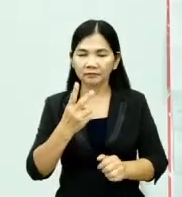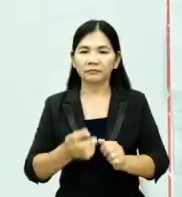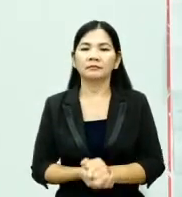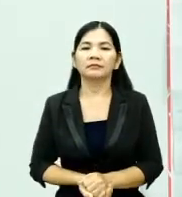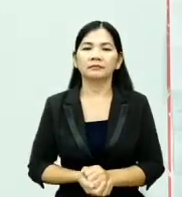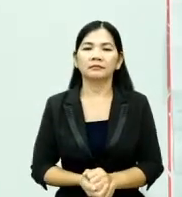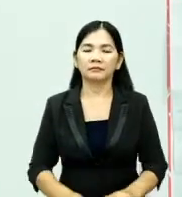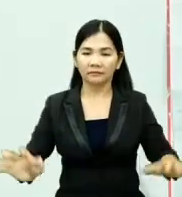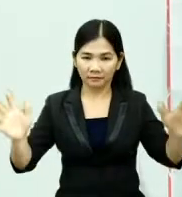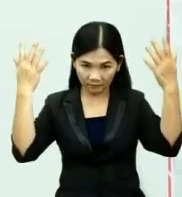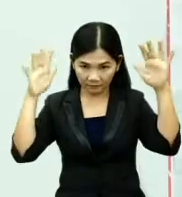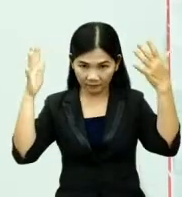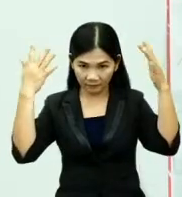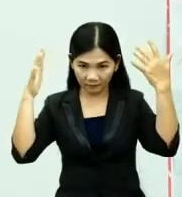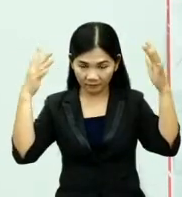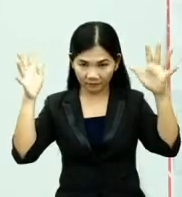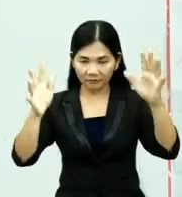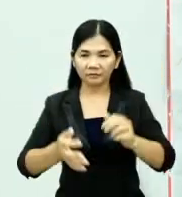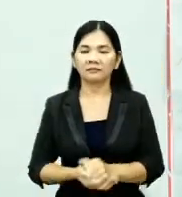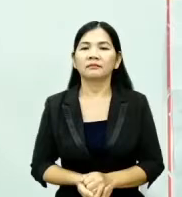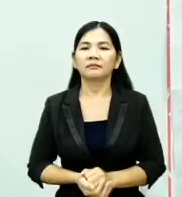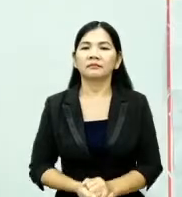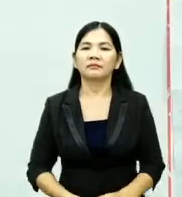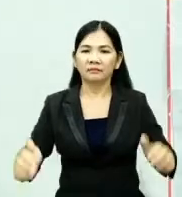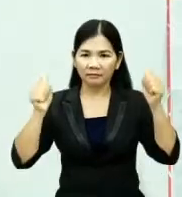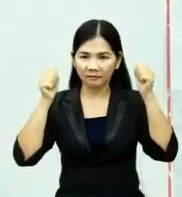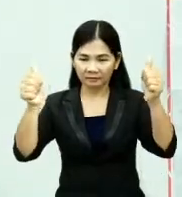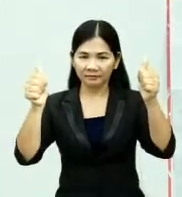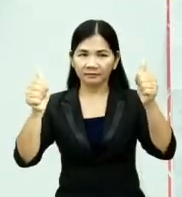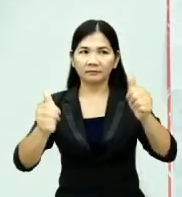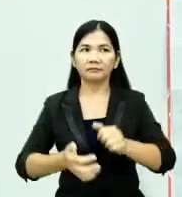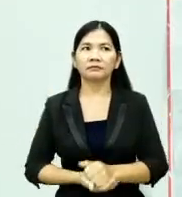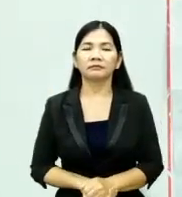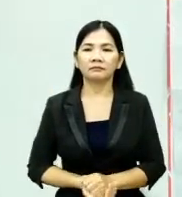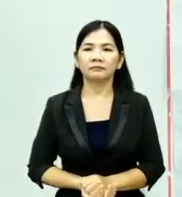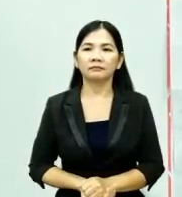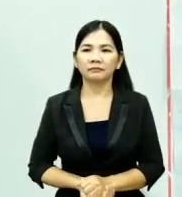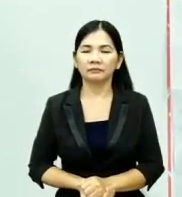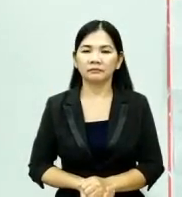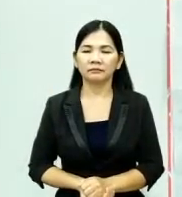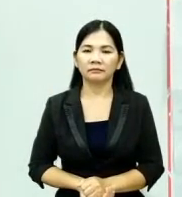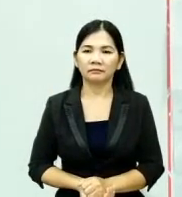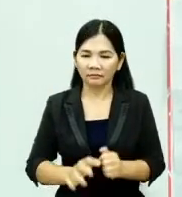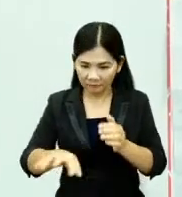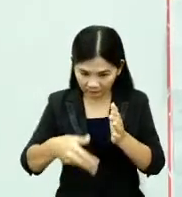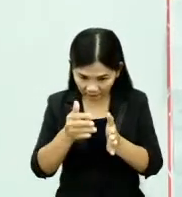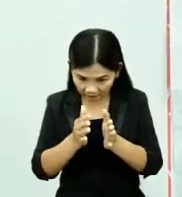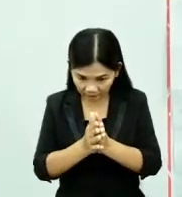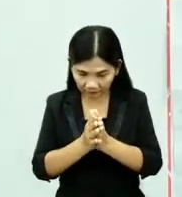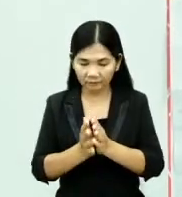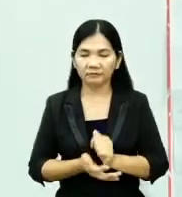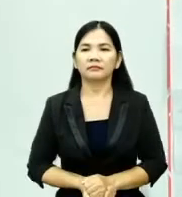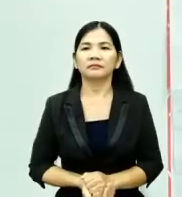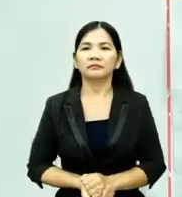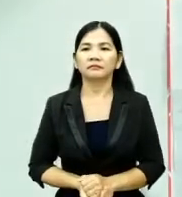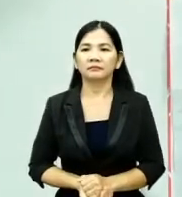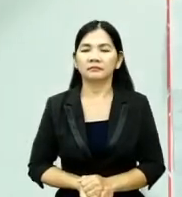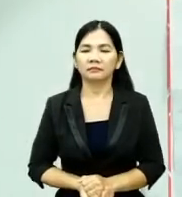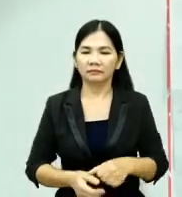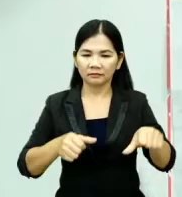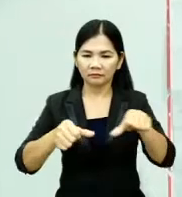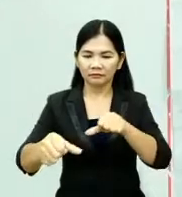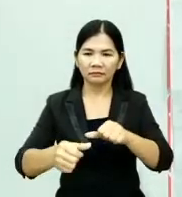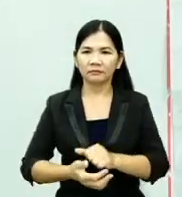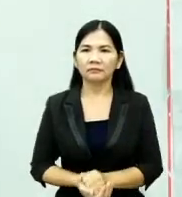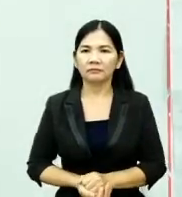kêu muối bí bảy ó cha từ tuổi pin này kêu ở con này con nó cha bạn to từ tiệt